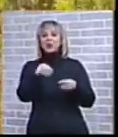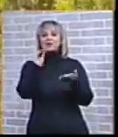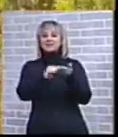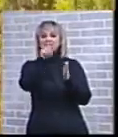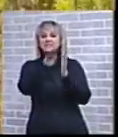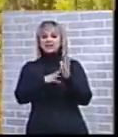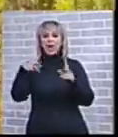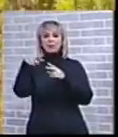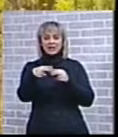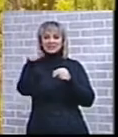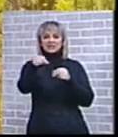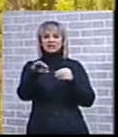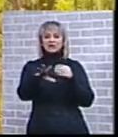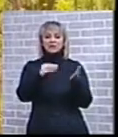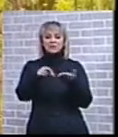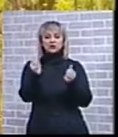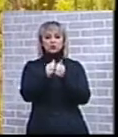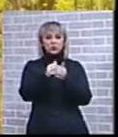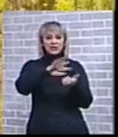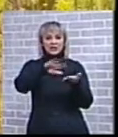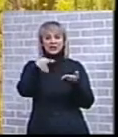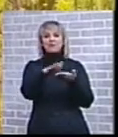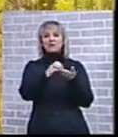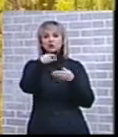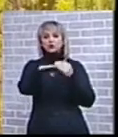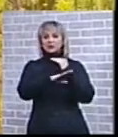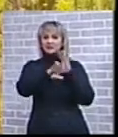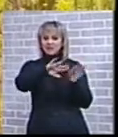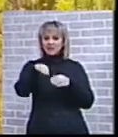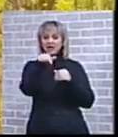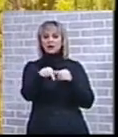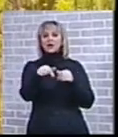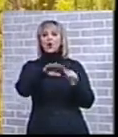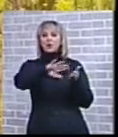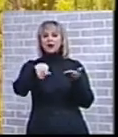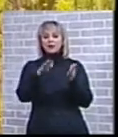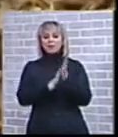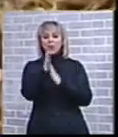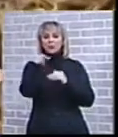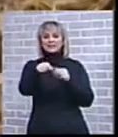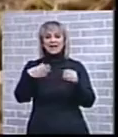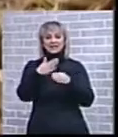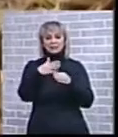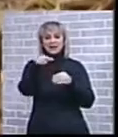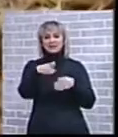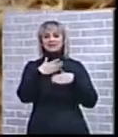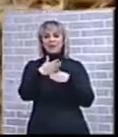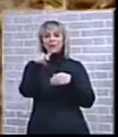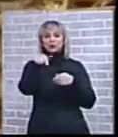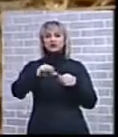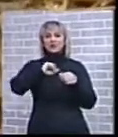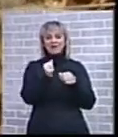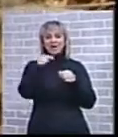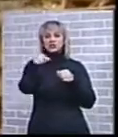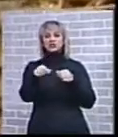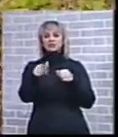задача – обрезать, выбрать сухие, поврежденные деревья, убрать поросы, распилить, помочь